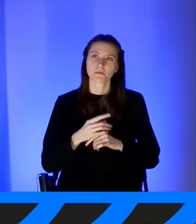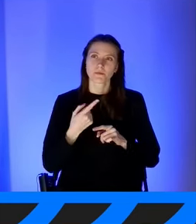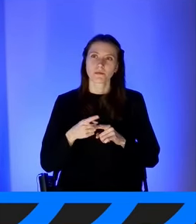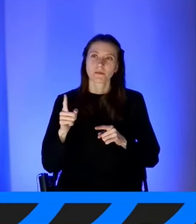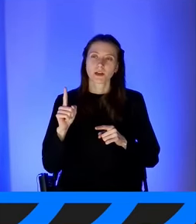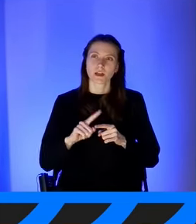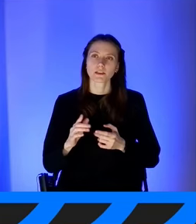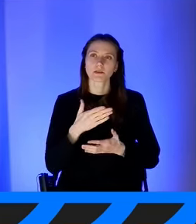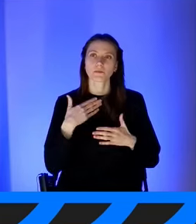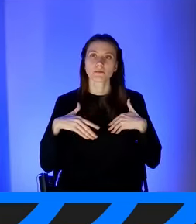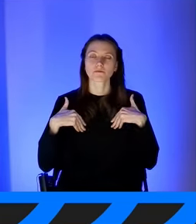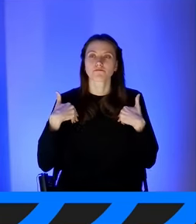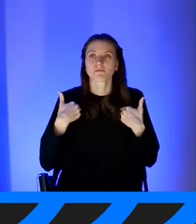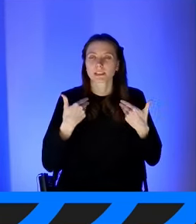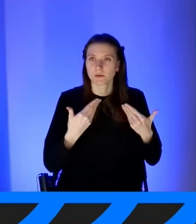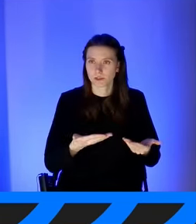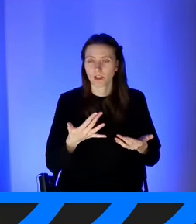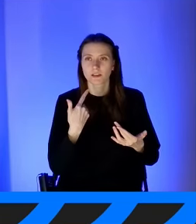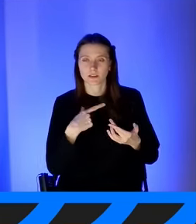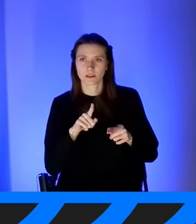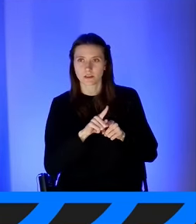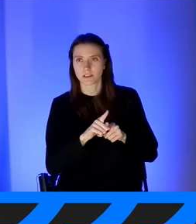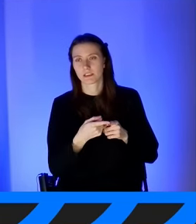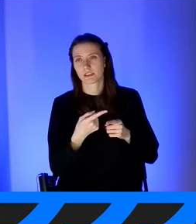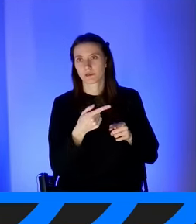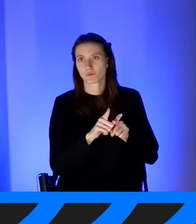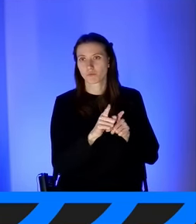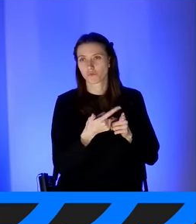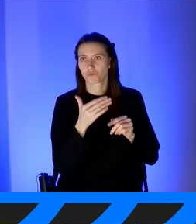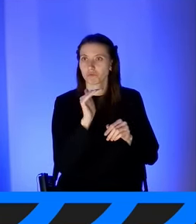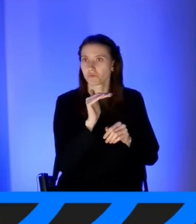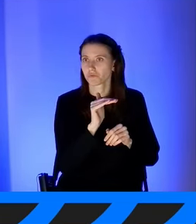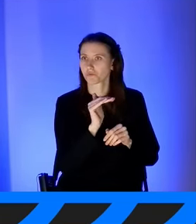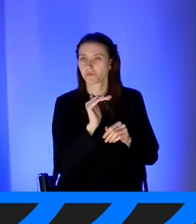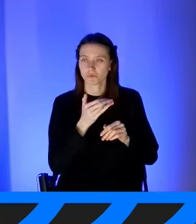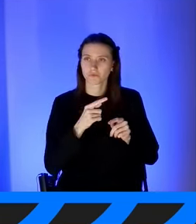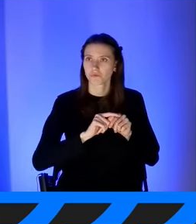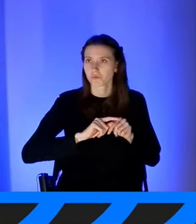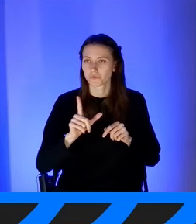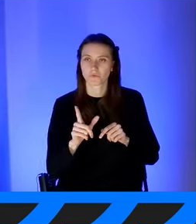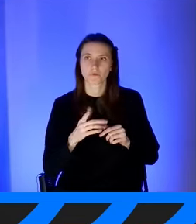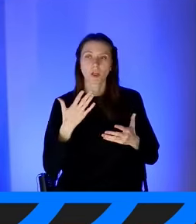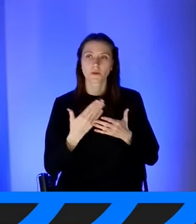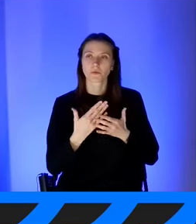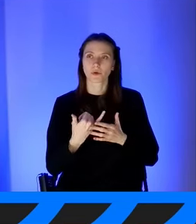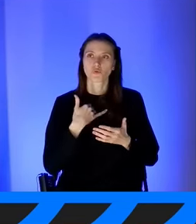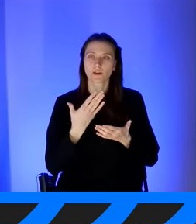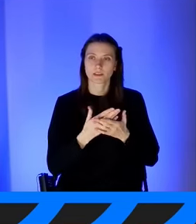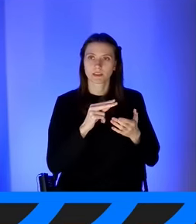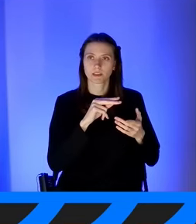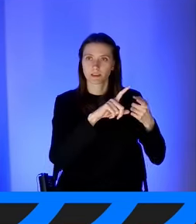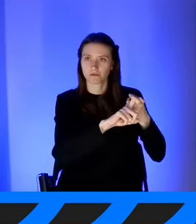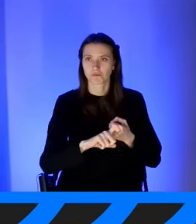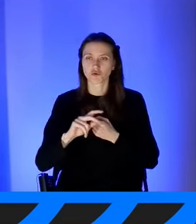Поэтому мы даем им рекомендации и пушим. Если проекты большие, и у нас там настроены условно алерты в чатик, то есть большой